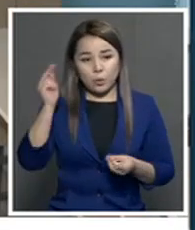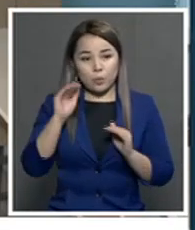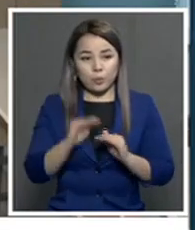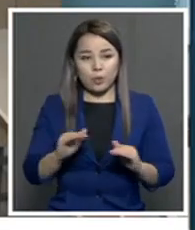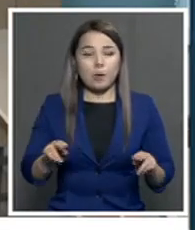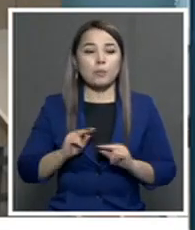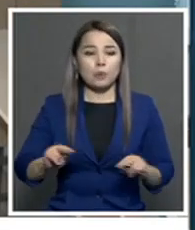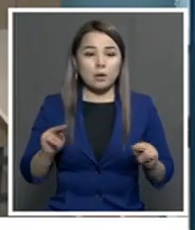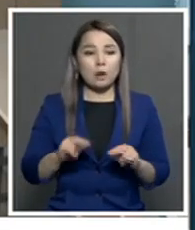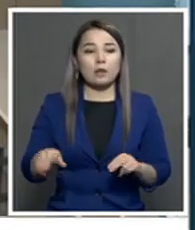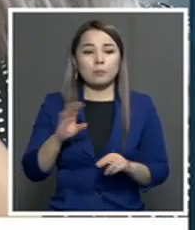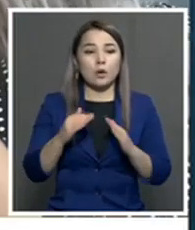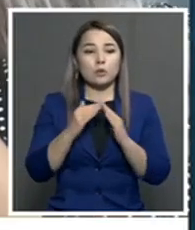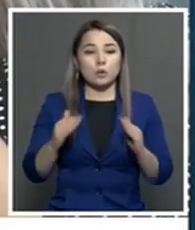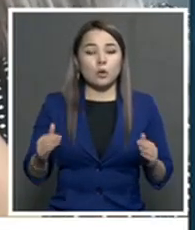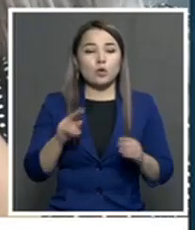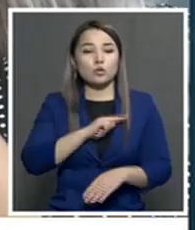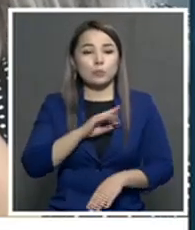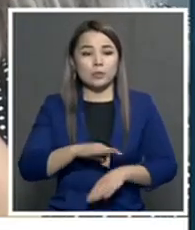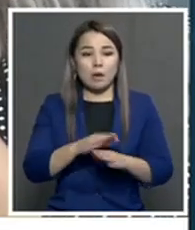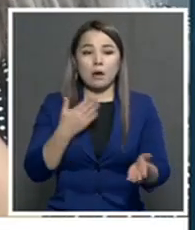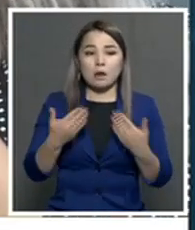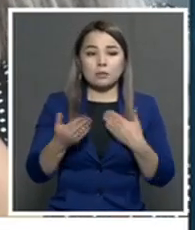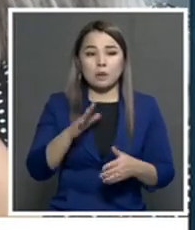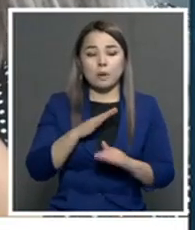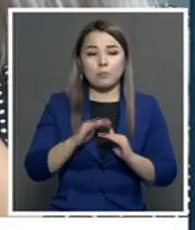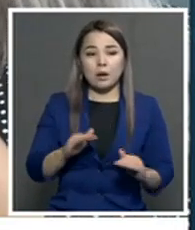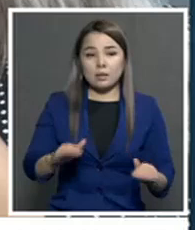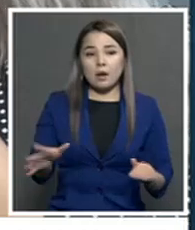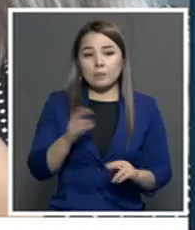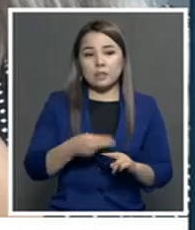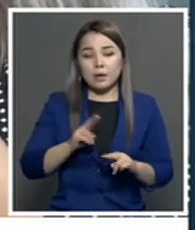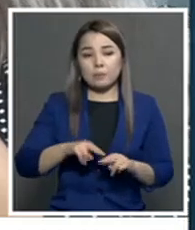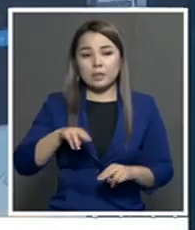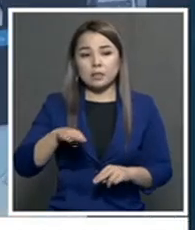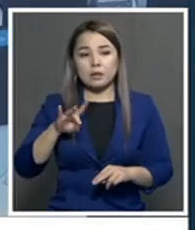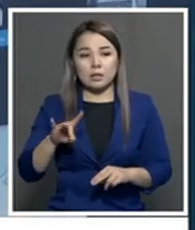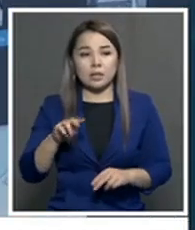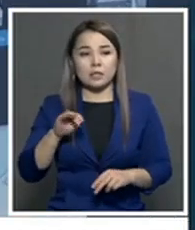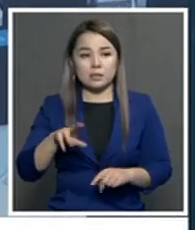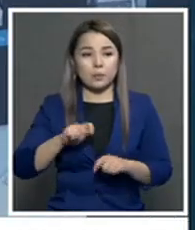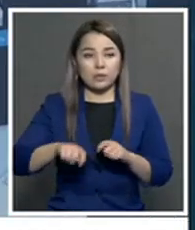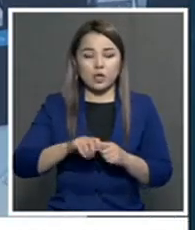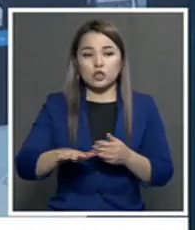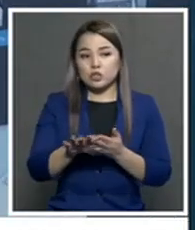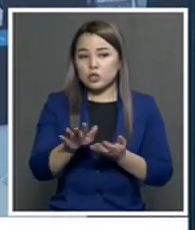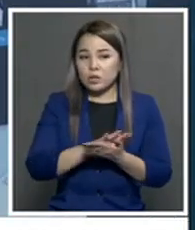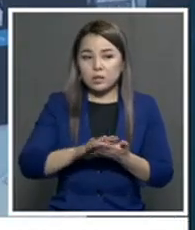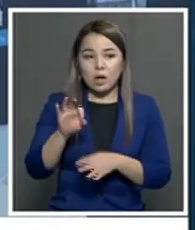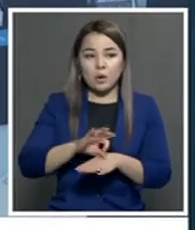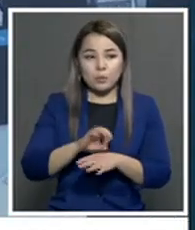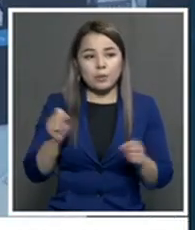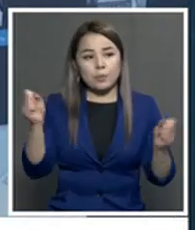оқушыларда, мұғалімдерде үйден жұмыс істеуде. Қарым-қатынасты болған балалардың барлығында да ПТР-тест алынған. Бірақ ешқайсынан да ауру